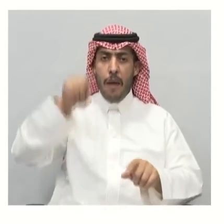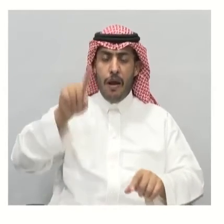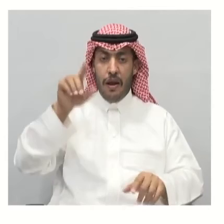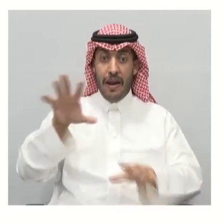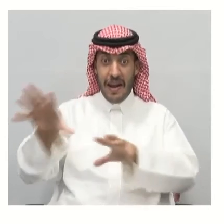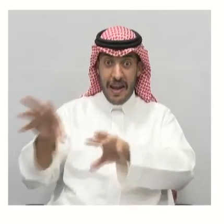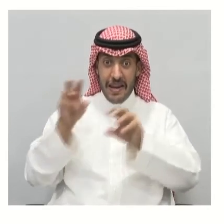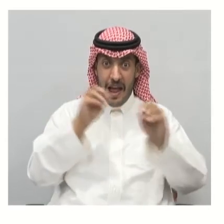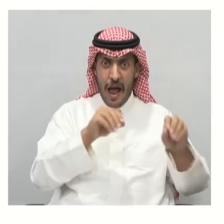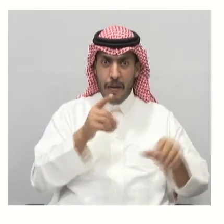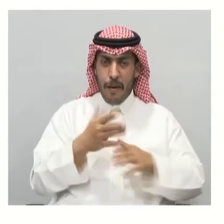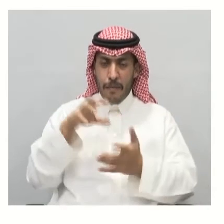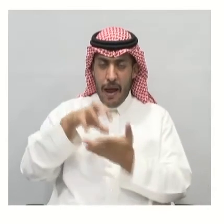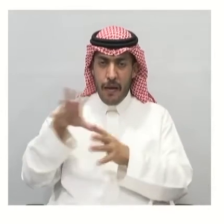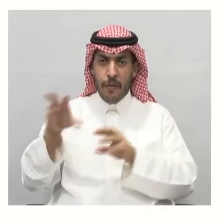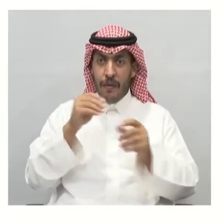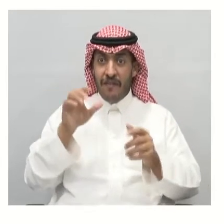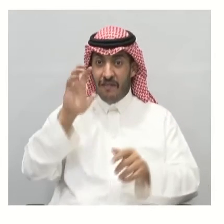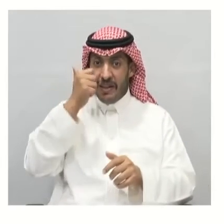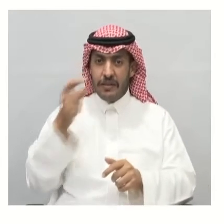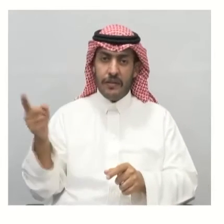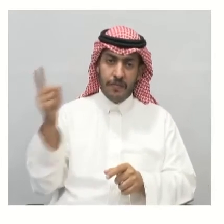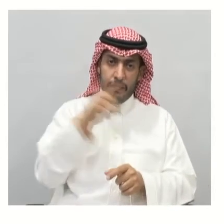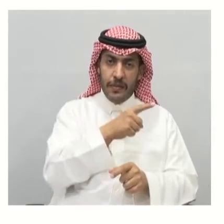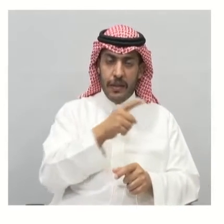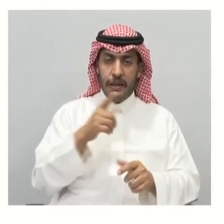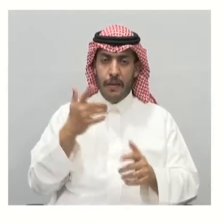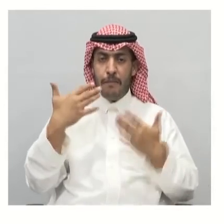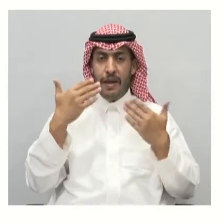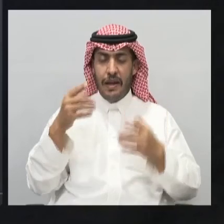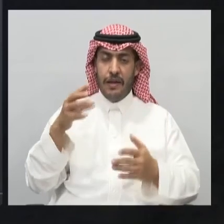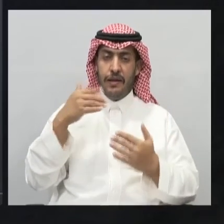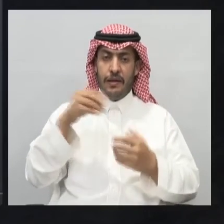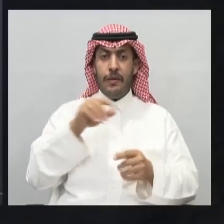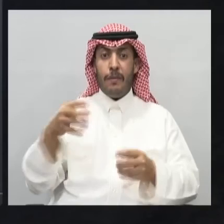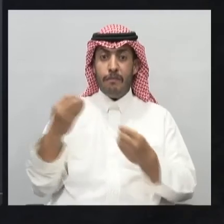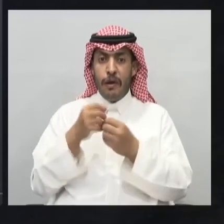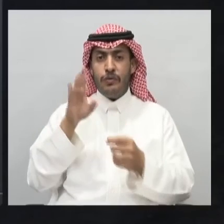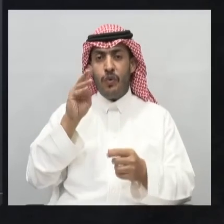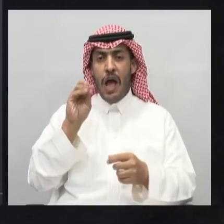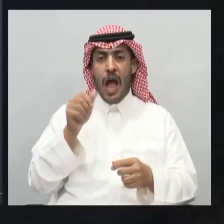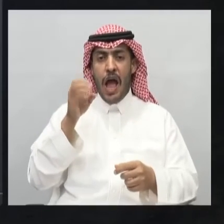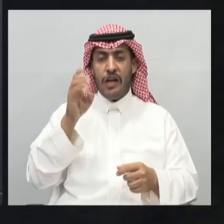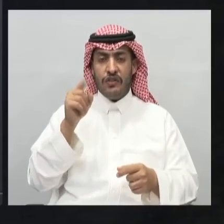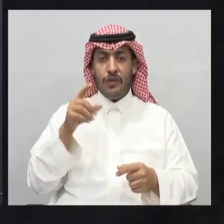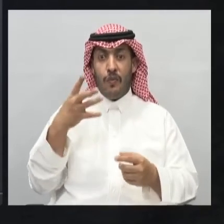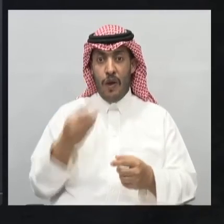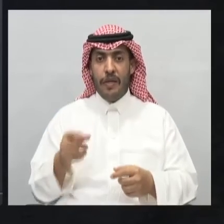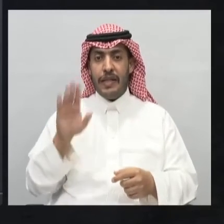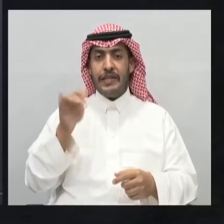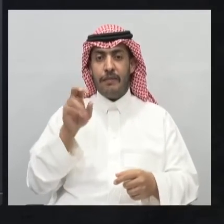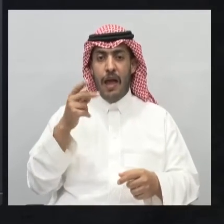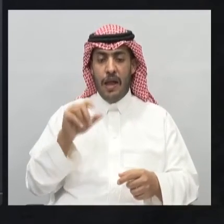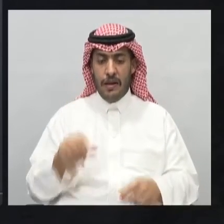فلسطين الى مكه المكرمه برفقه زوجته هاجر وا ابنه اسماعيل ولم يكن في